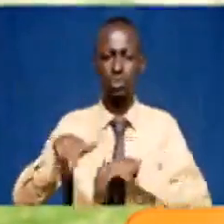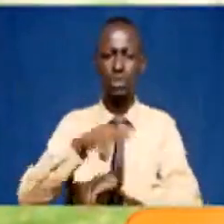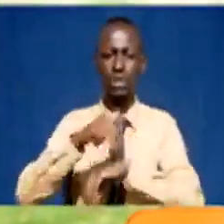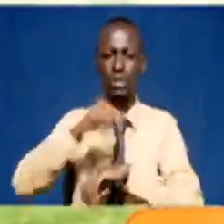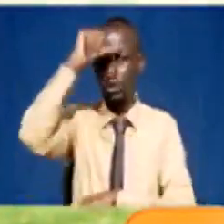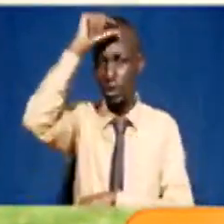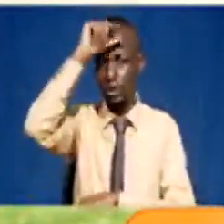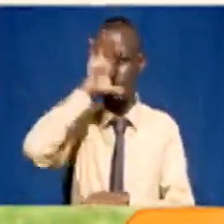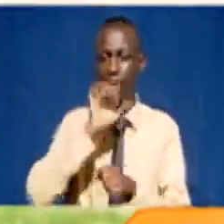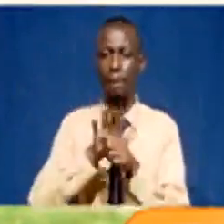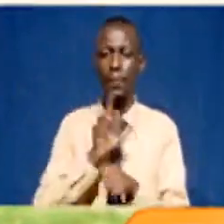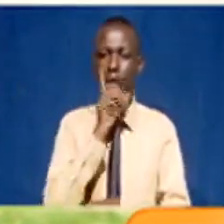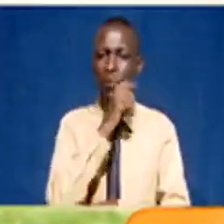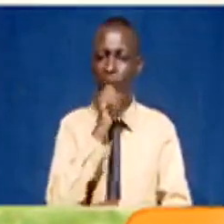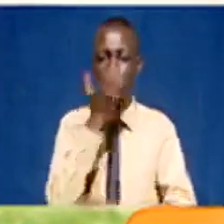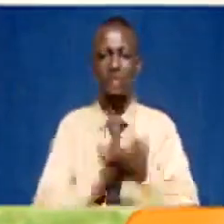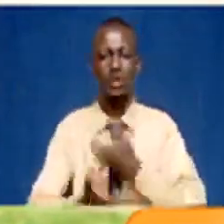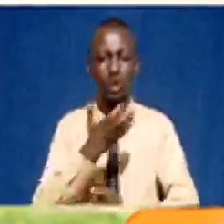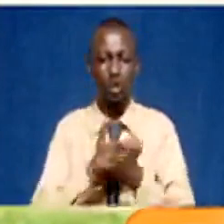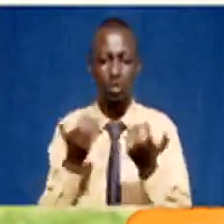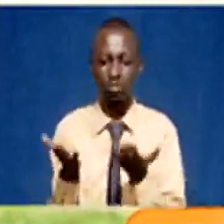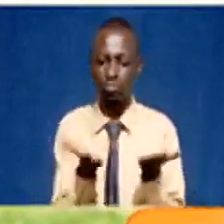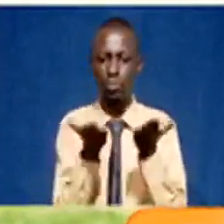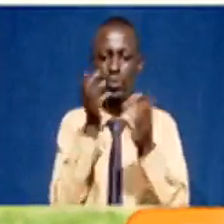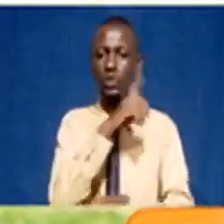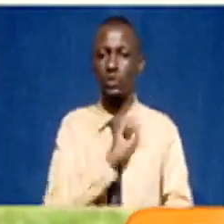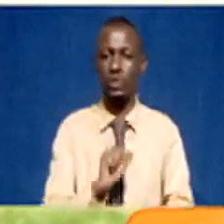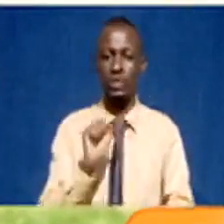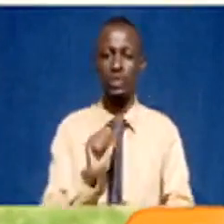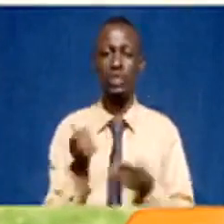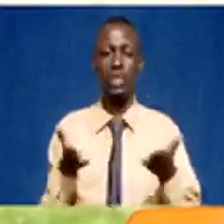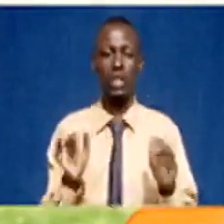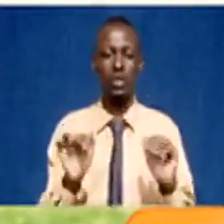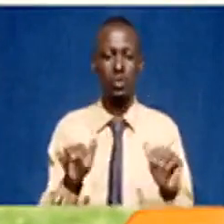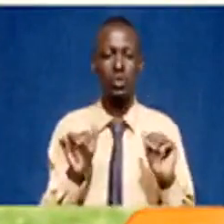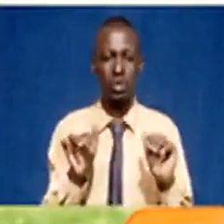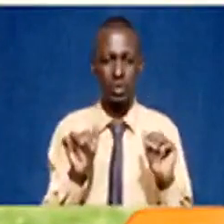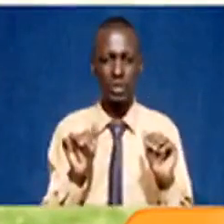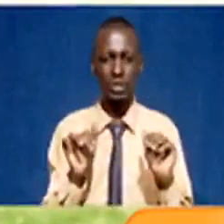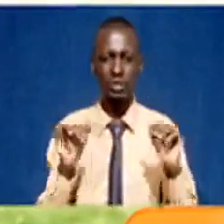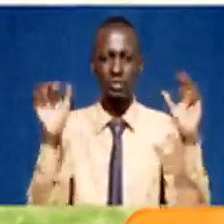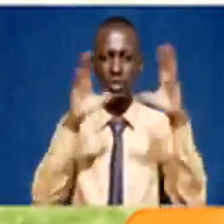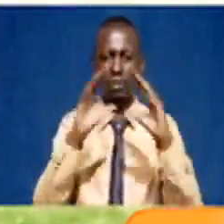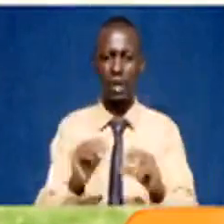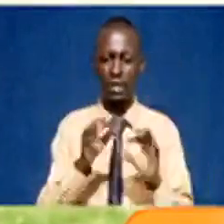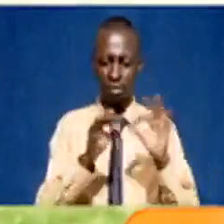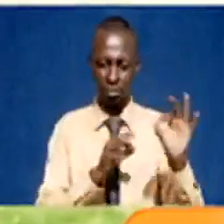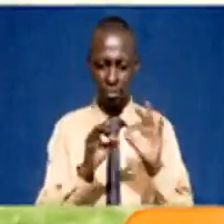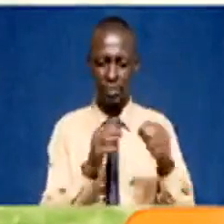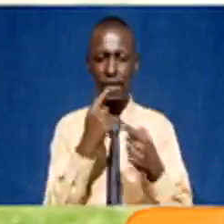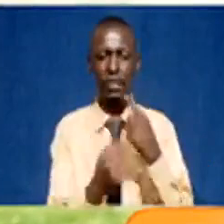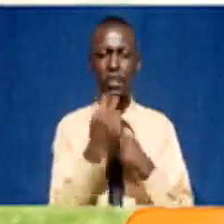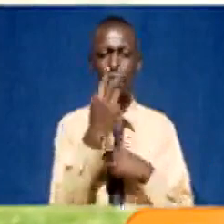kitaifa ikitoa hakikisho kuwa uchumi umeboreshwa, kinachosalia sasa ni ukarabati wa bajeti ya mwaka